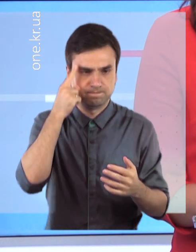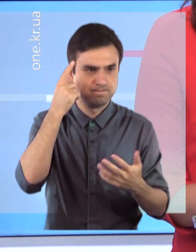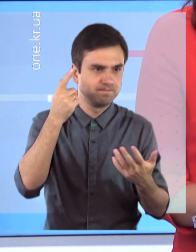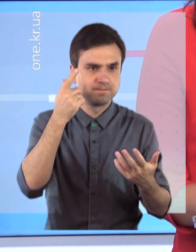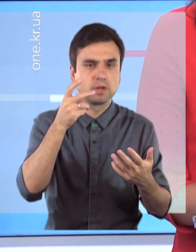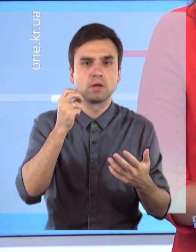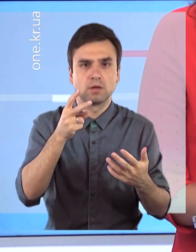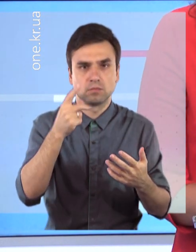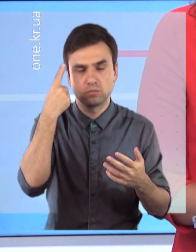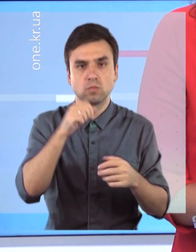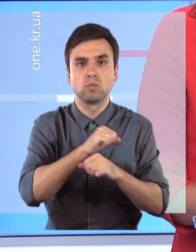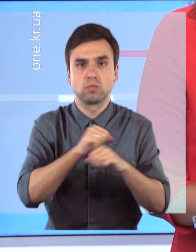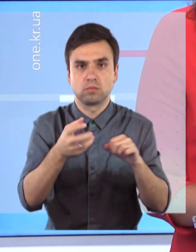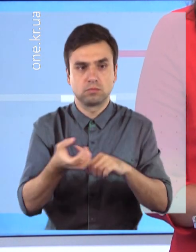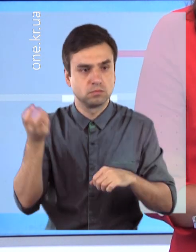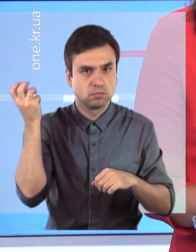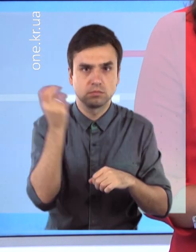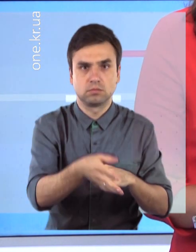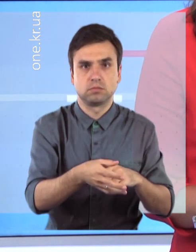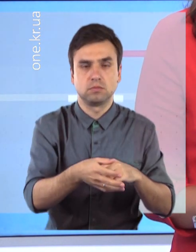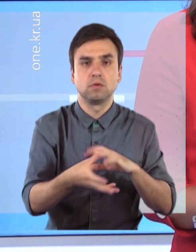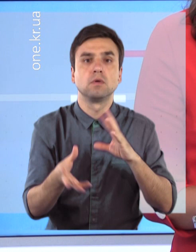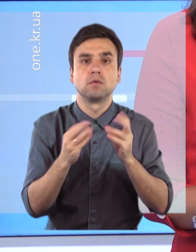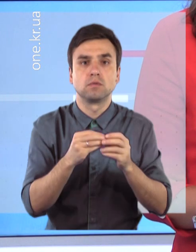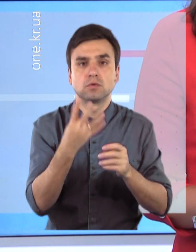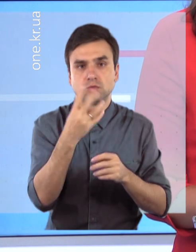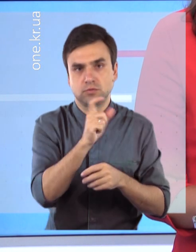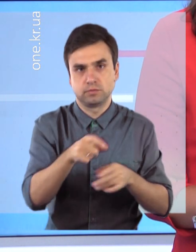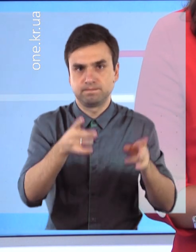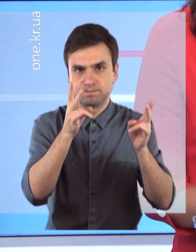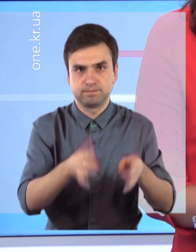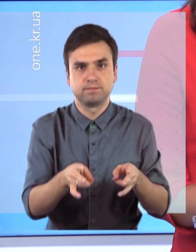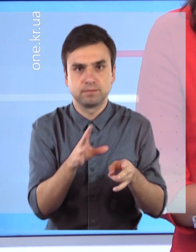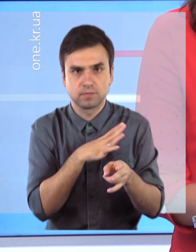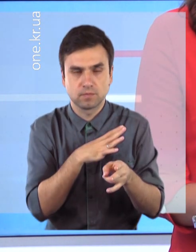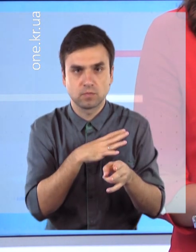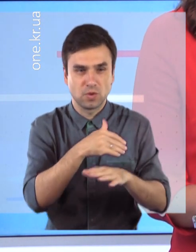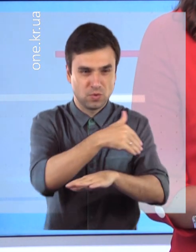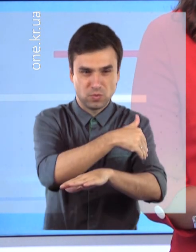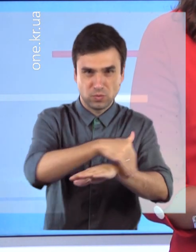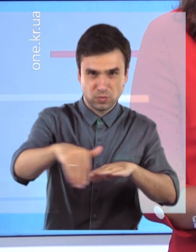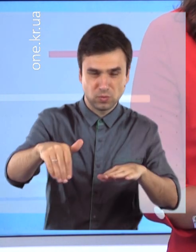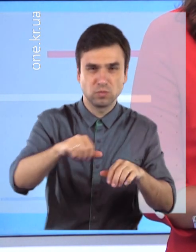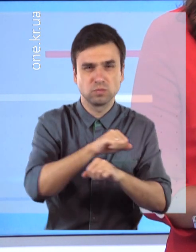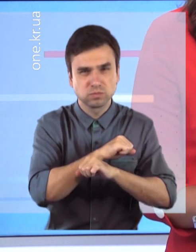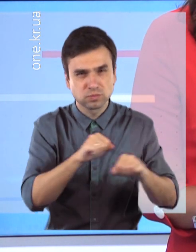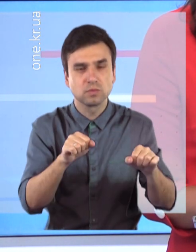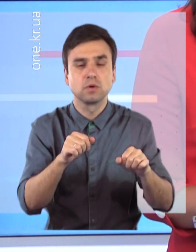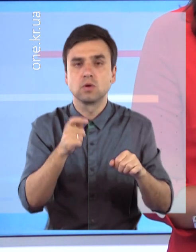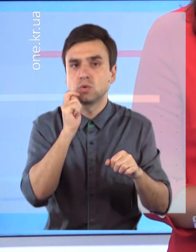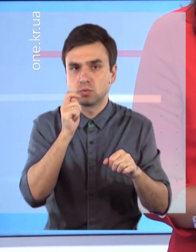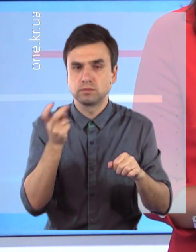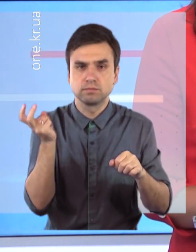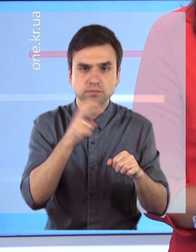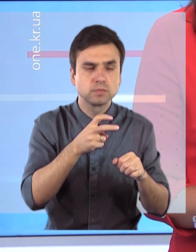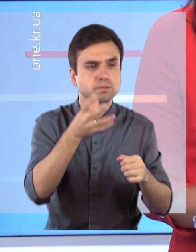способу врегулювати інцидент, як кинути у бік знайомих гранату. Результат – 4 людини травмовані. На вулиці, де